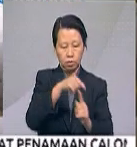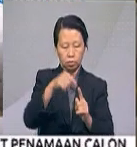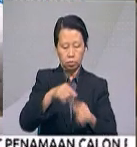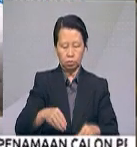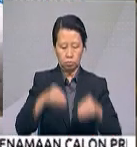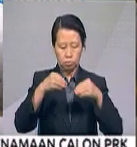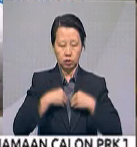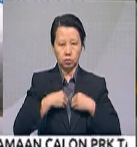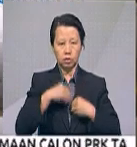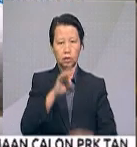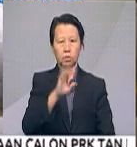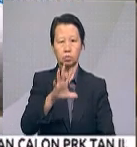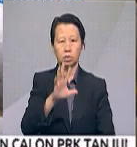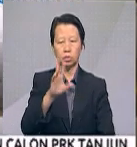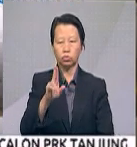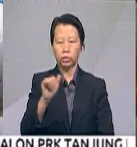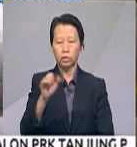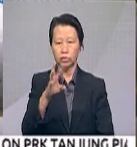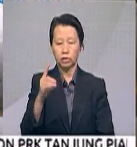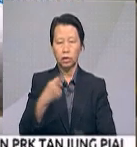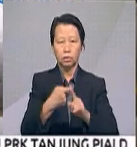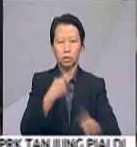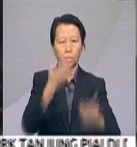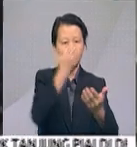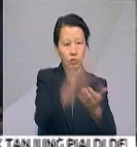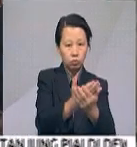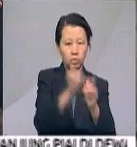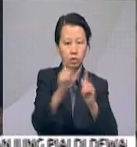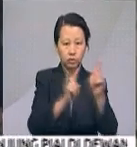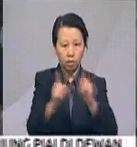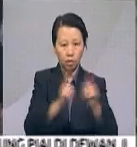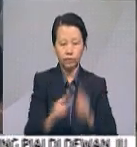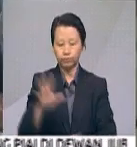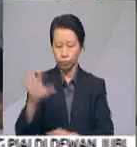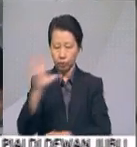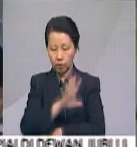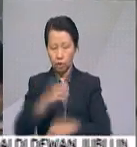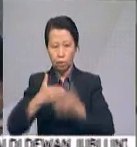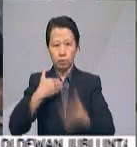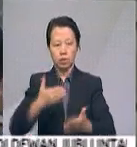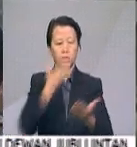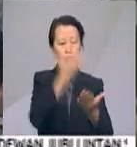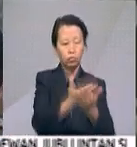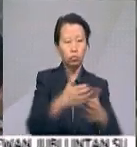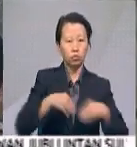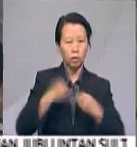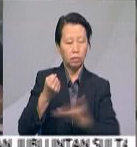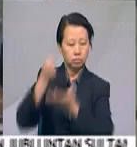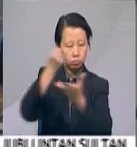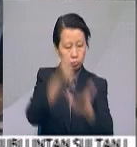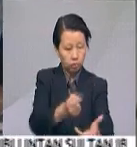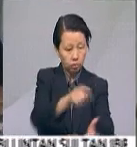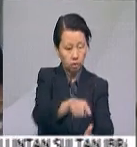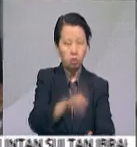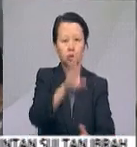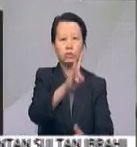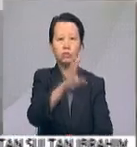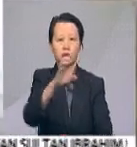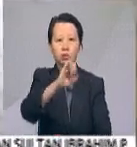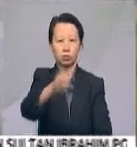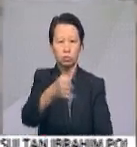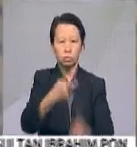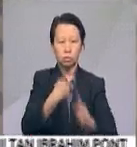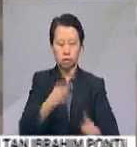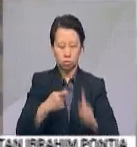menerima $85 juta daripada Goodstar. 5 hari sebelumnya, Goodstar menerima dana $700 juta